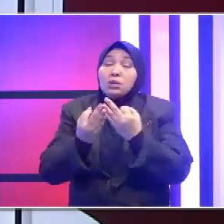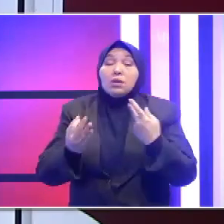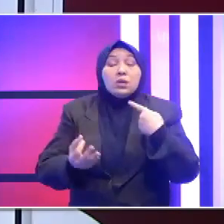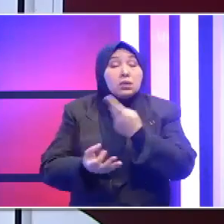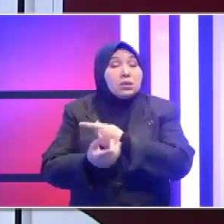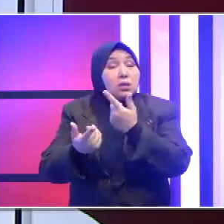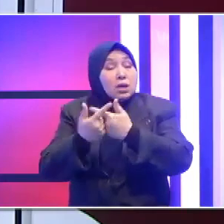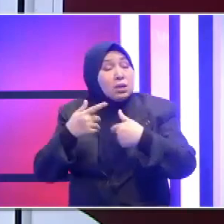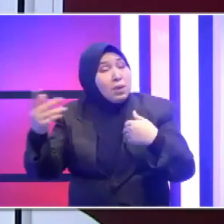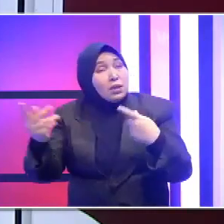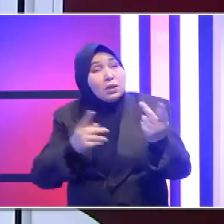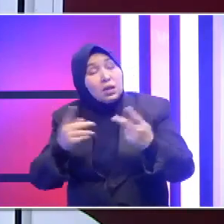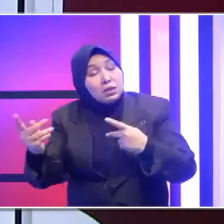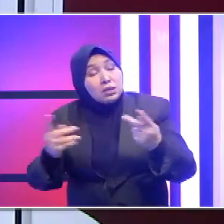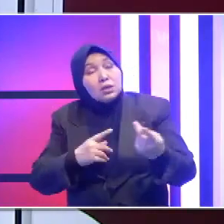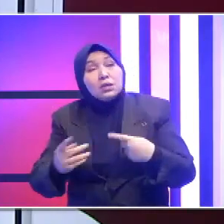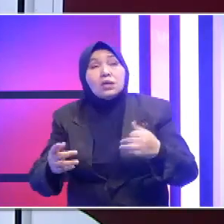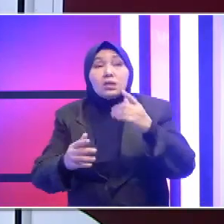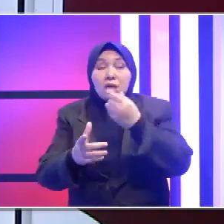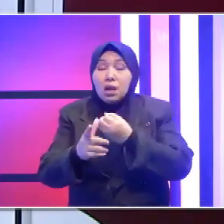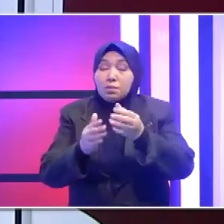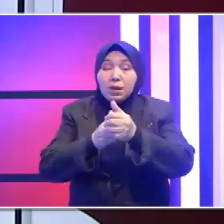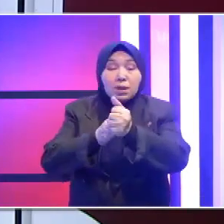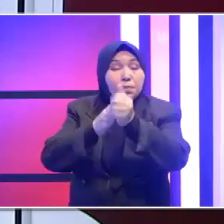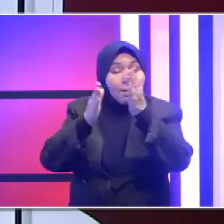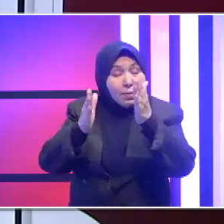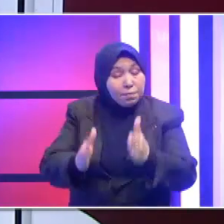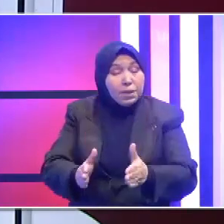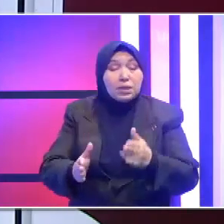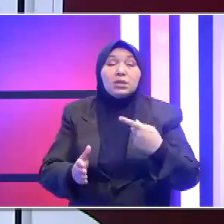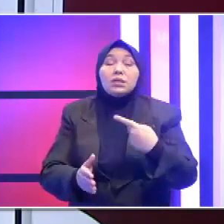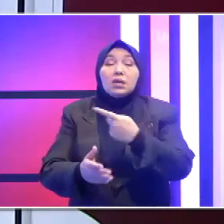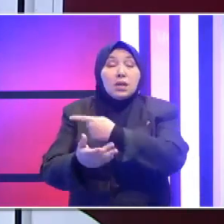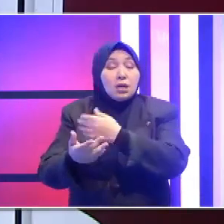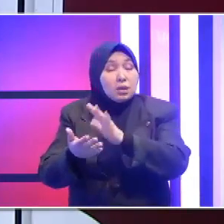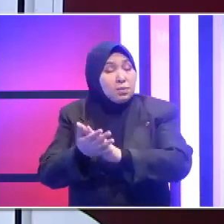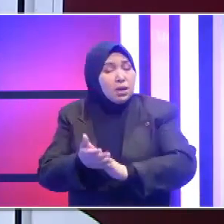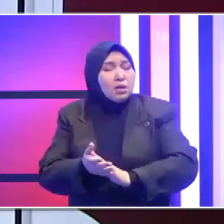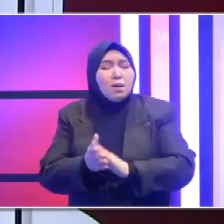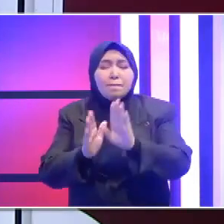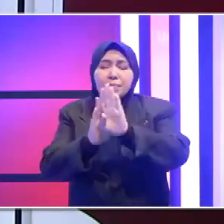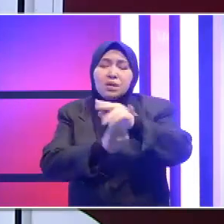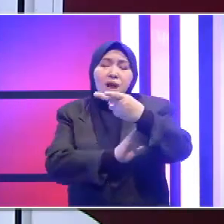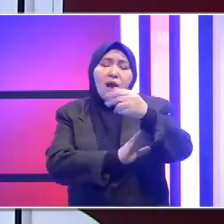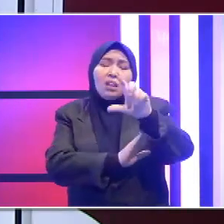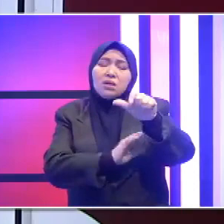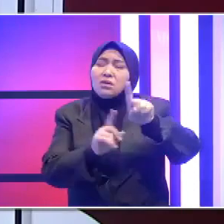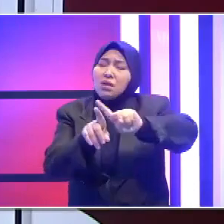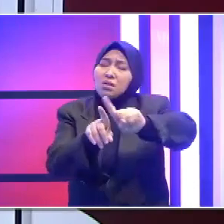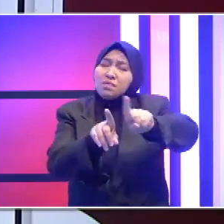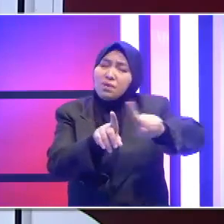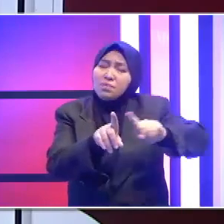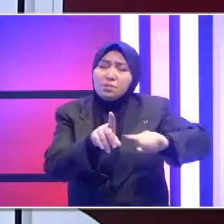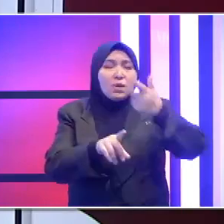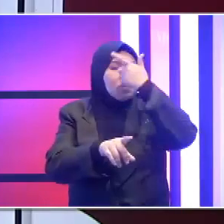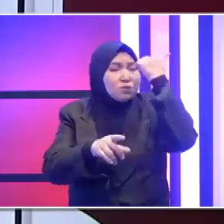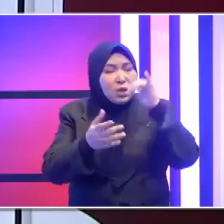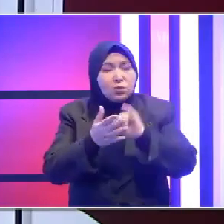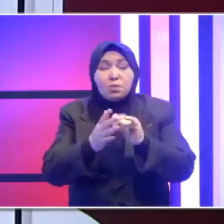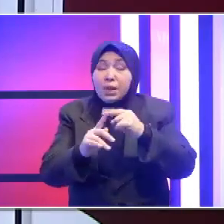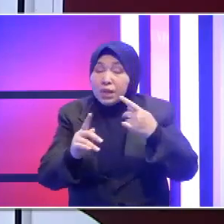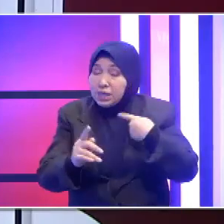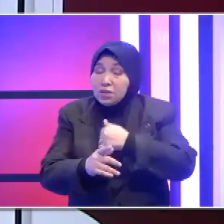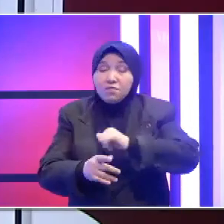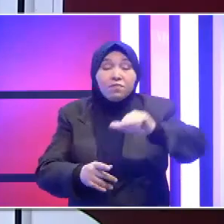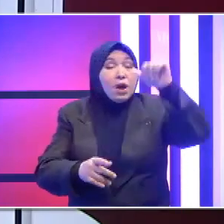daripada crytek ite daripada pemimpin kita daripada berhala dan macam-macam lagi ya Misalnya bila kita